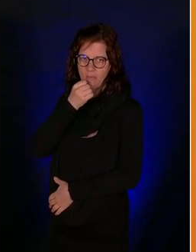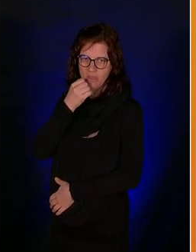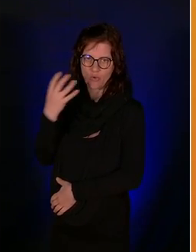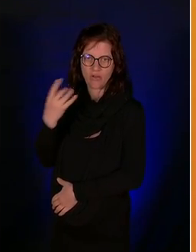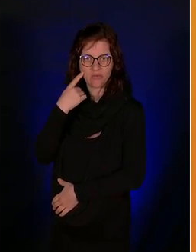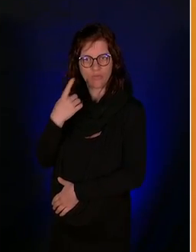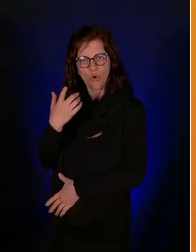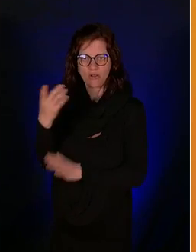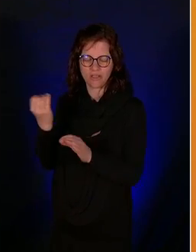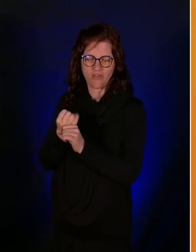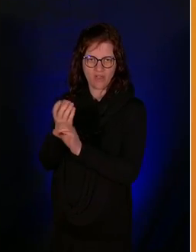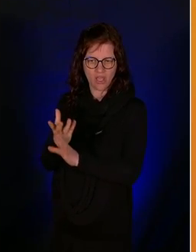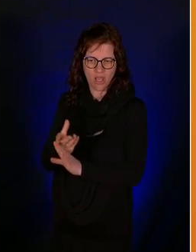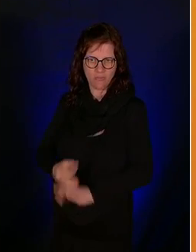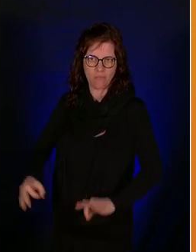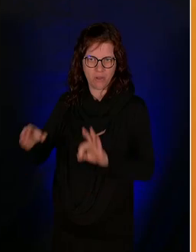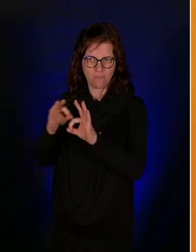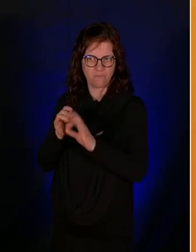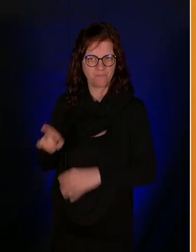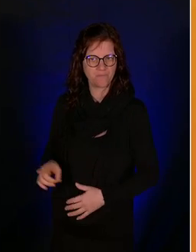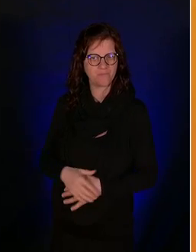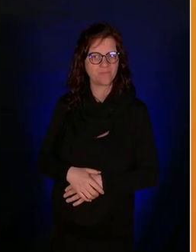privés d'emploi. Vas-y, Kevin.